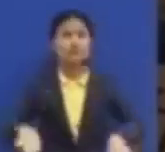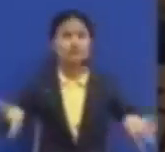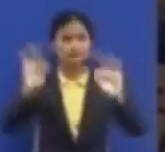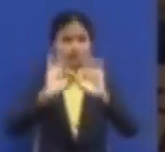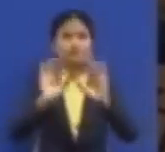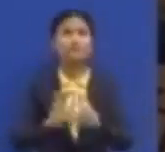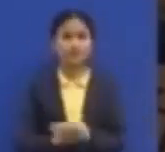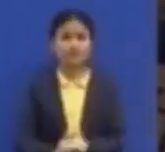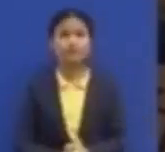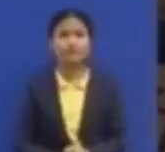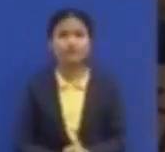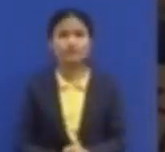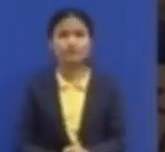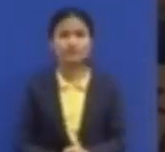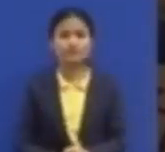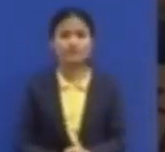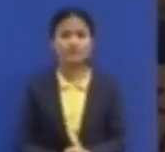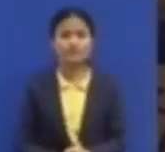กระผม